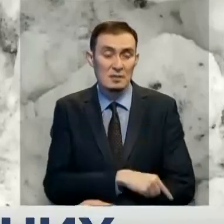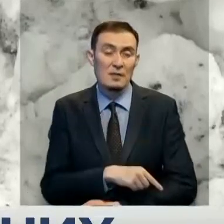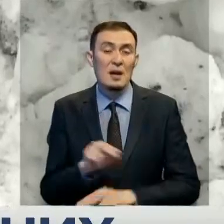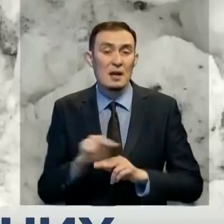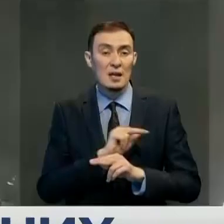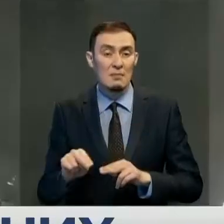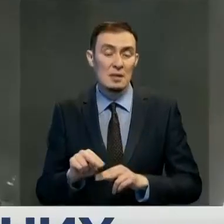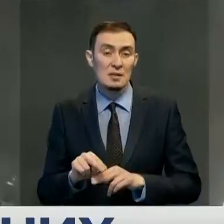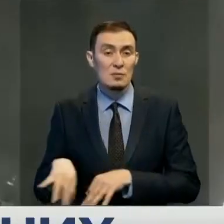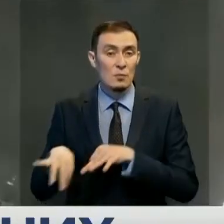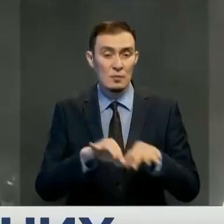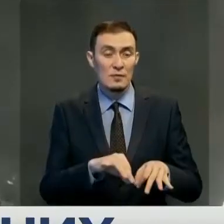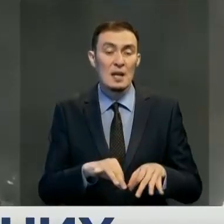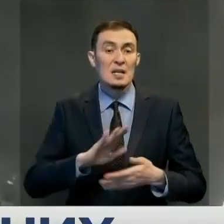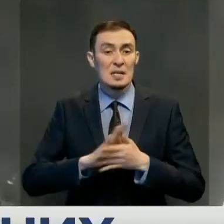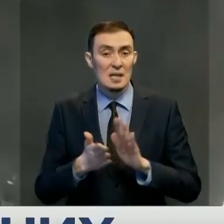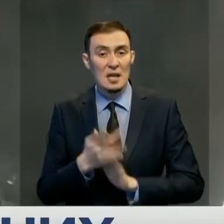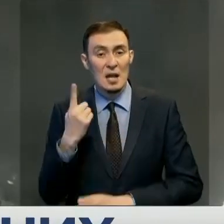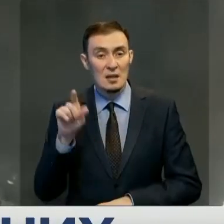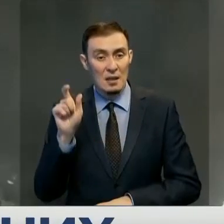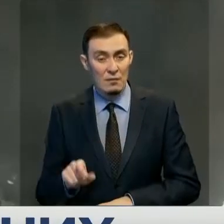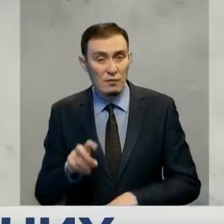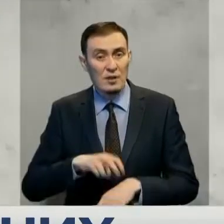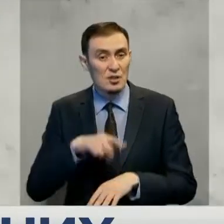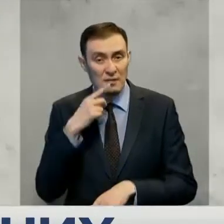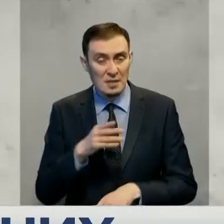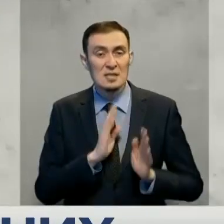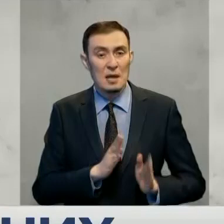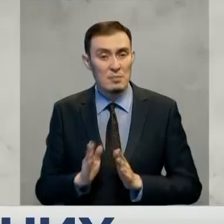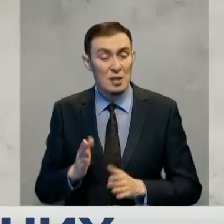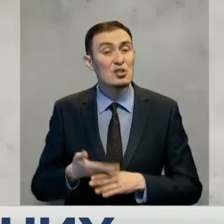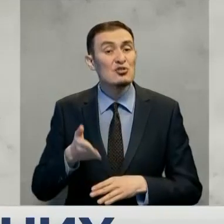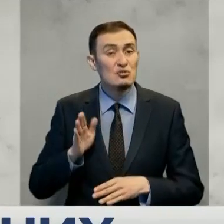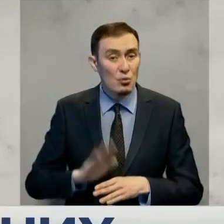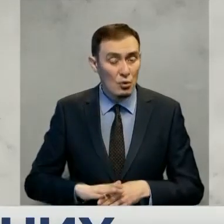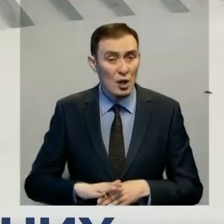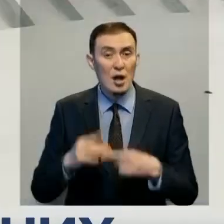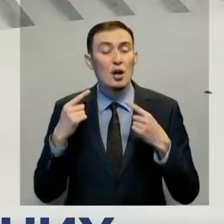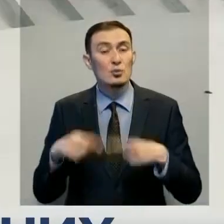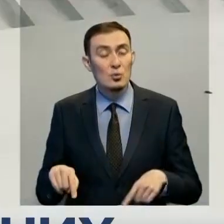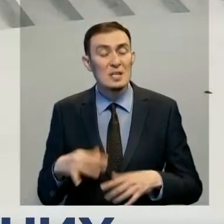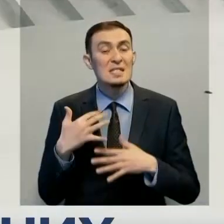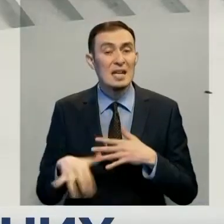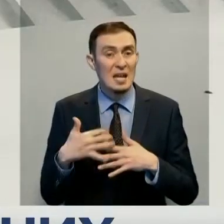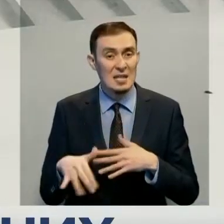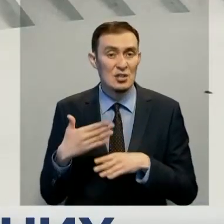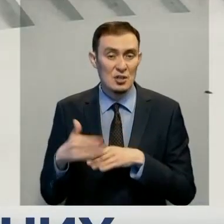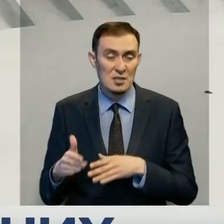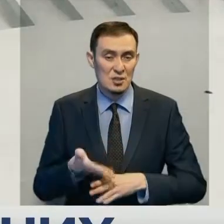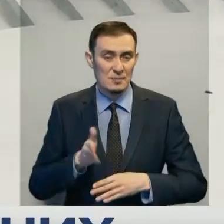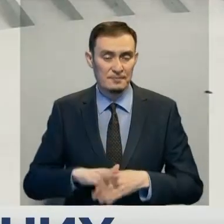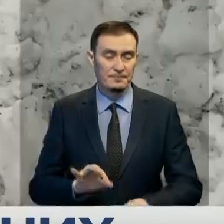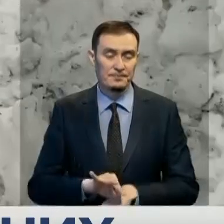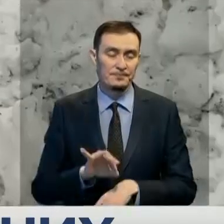отделении реанимации больницы скорой медицинской помощи. Состояние одного из них медики оценивают как стабильно тяжелое, а вот другого — средней степени